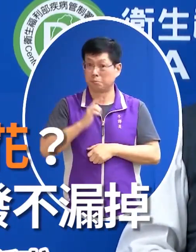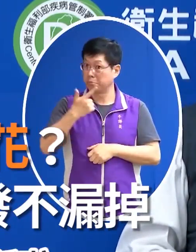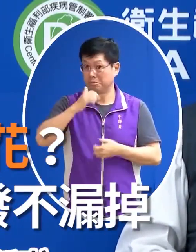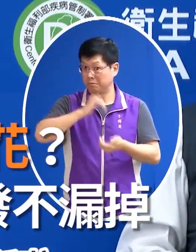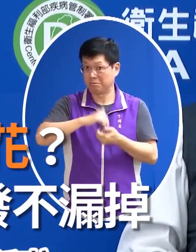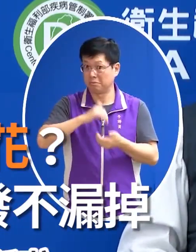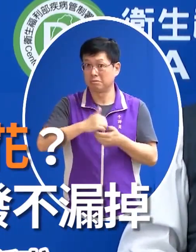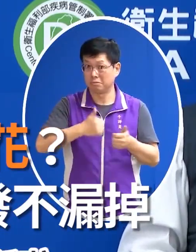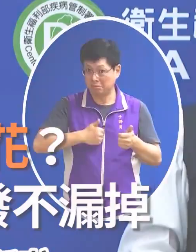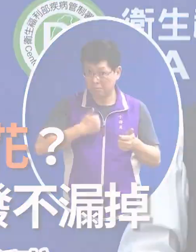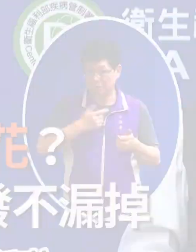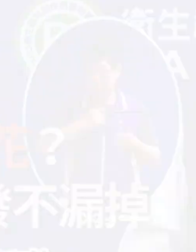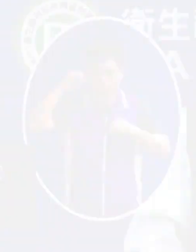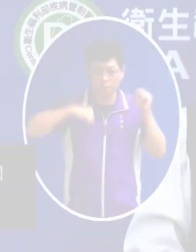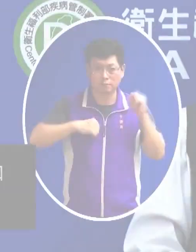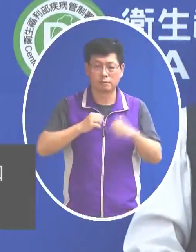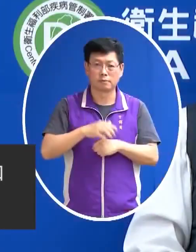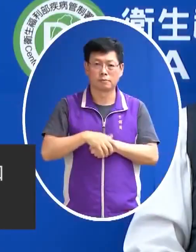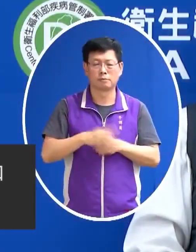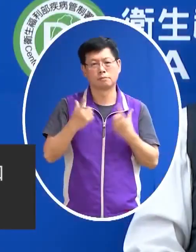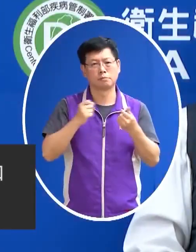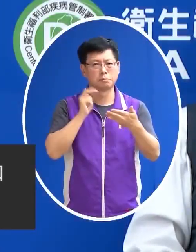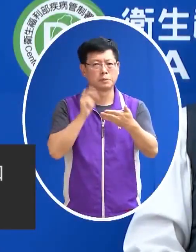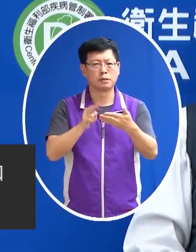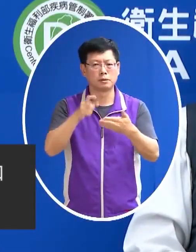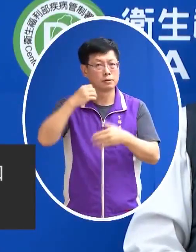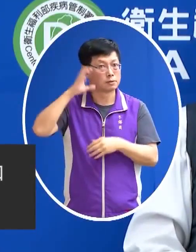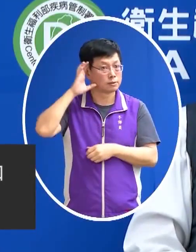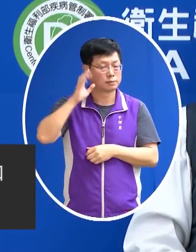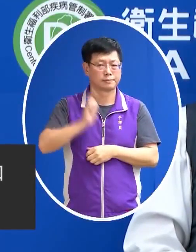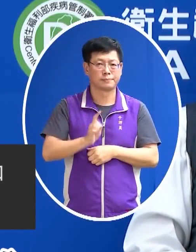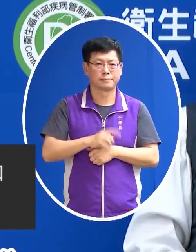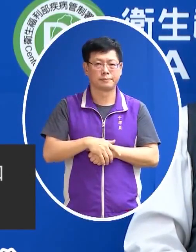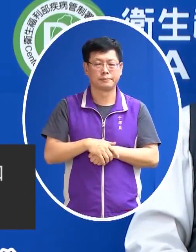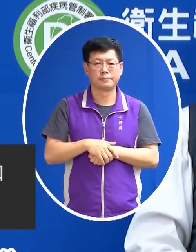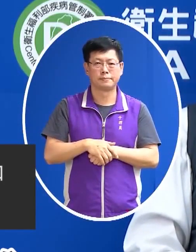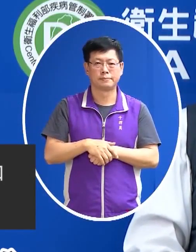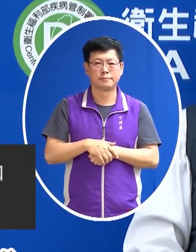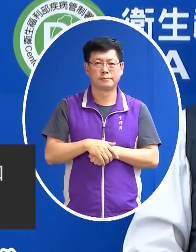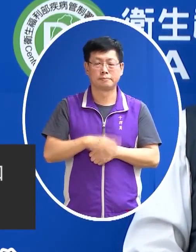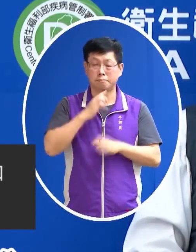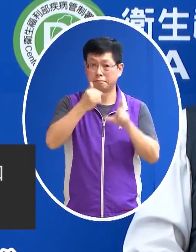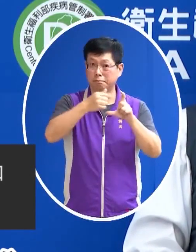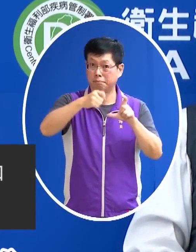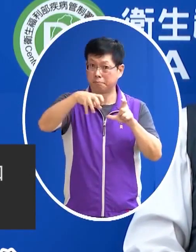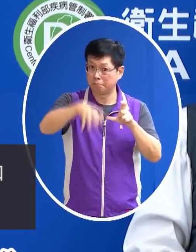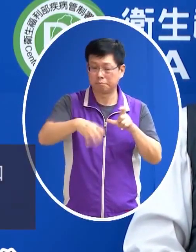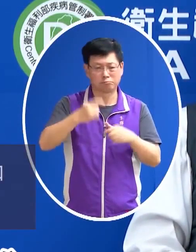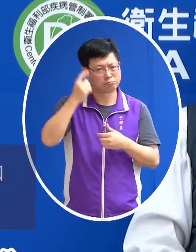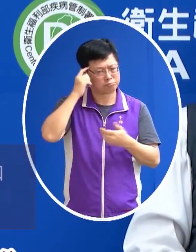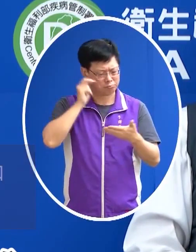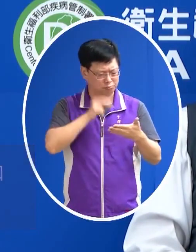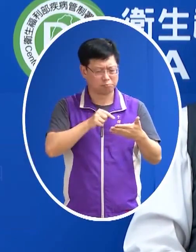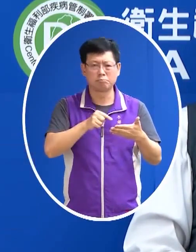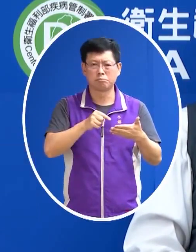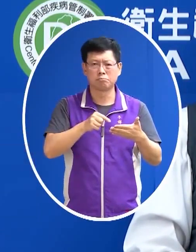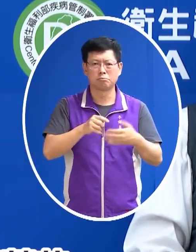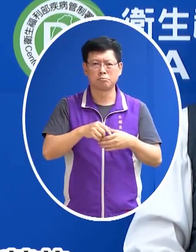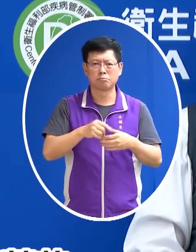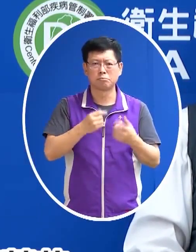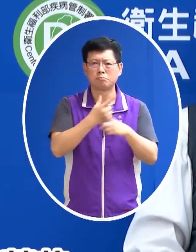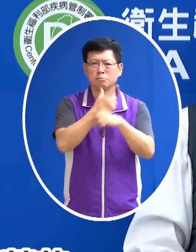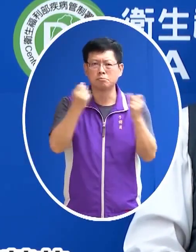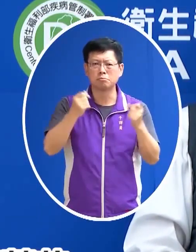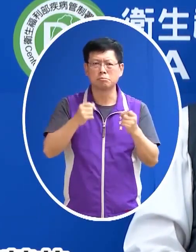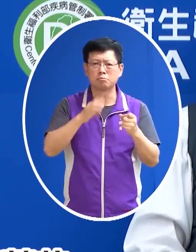并不见得说是一定要骗呐、啊。有看到一个新闻，就是哈、哦，就区公所的人就认为，就是说啊，大家